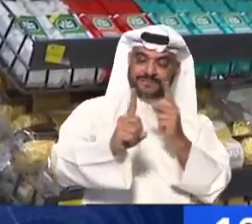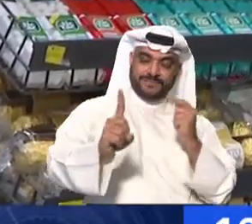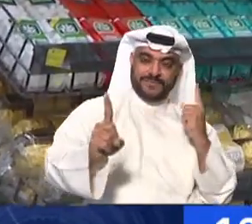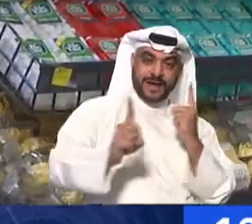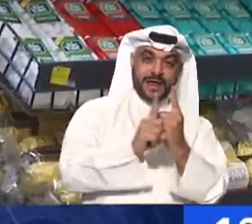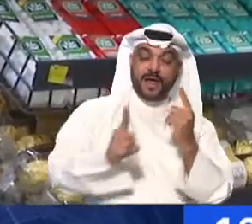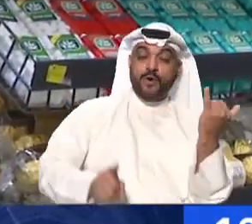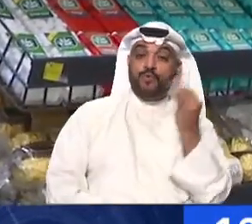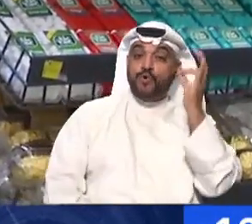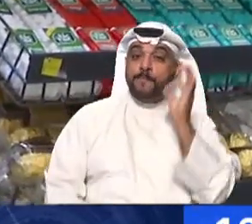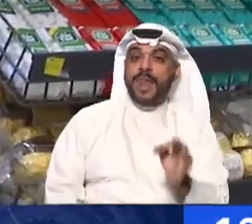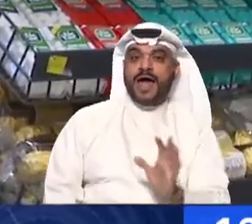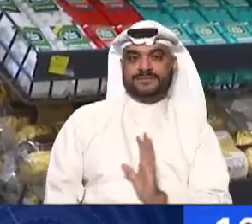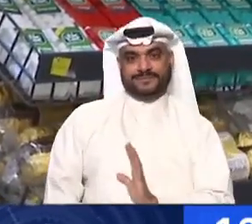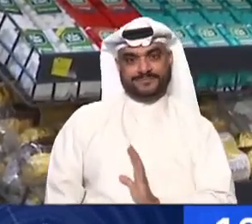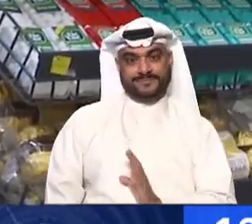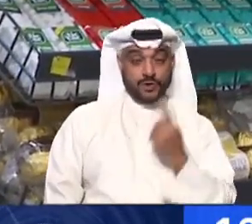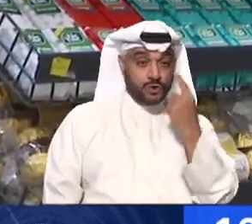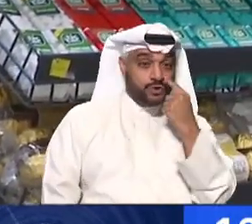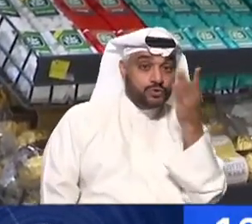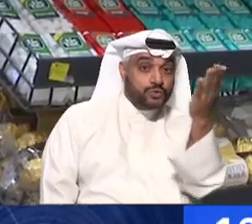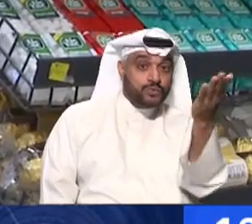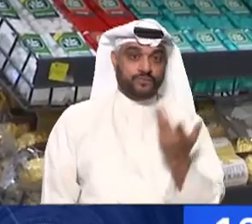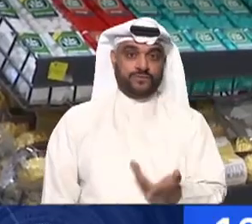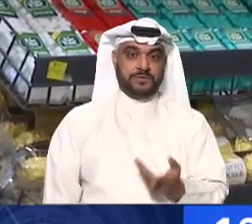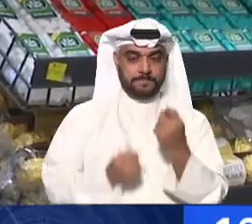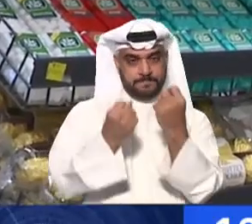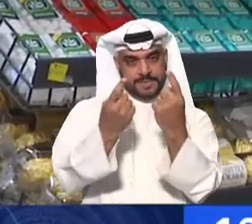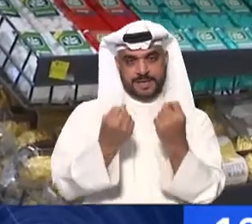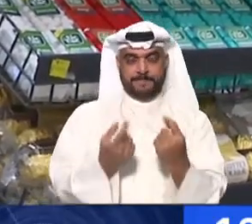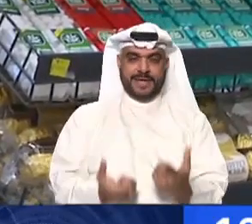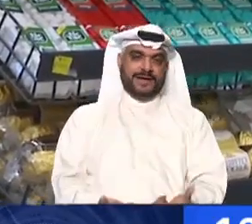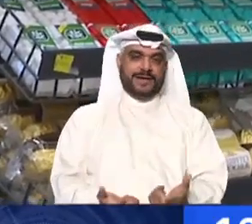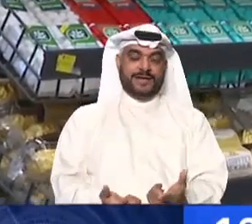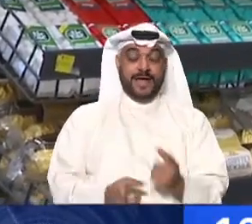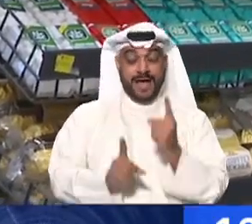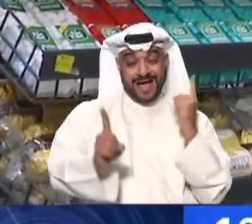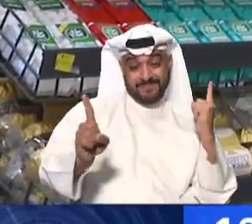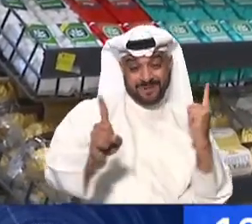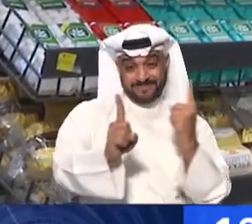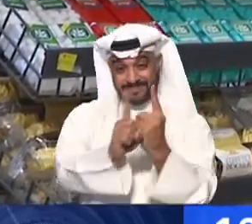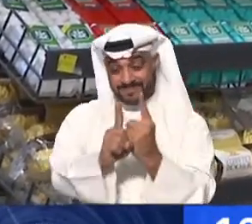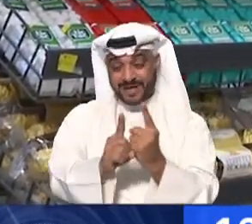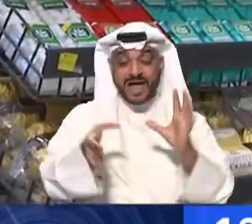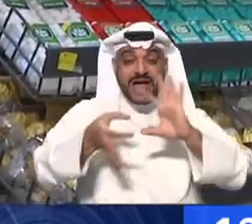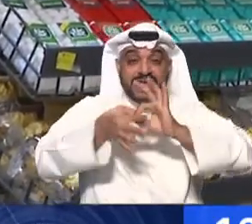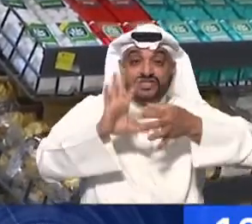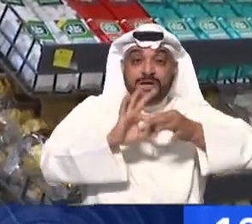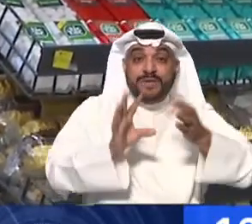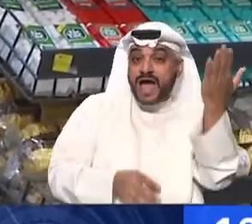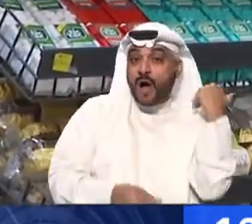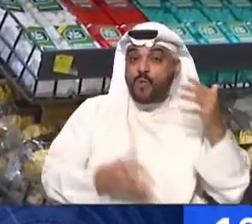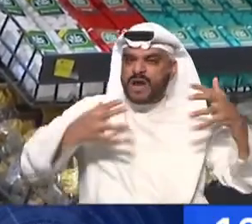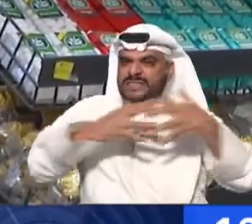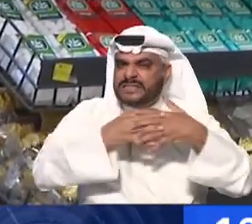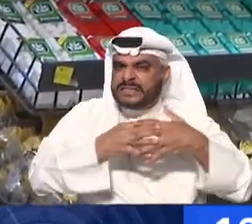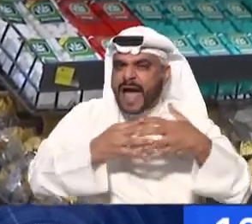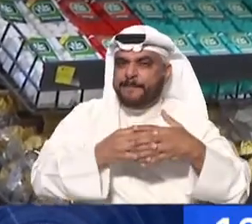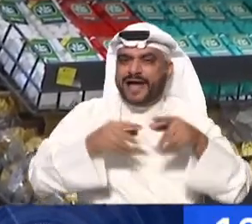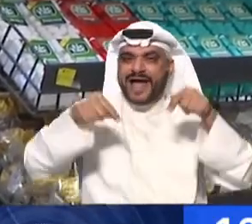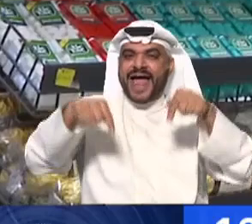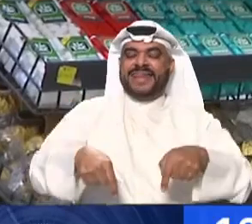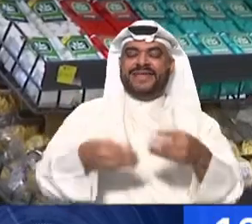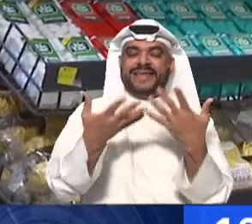ضروري نشوف يعني الوضع شويه يعني زين نستقر شويه. الجمعيات مثل اول ازدحامات وهذا توخر عن